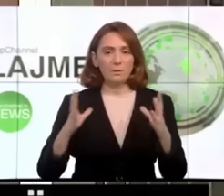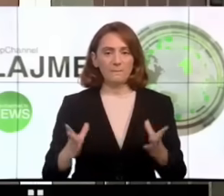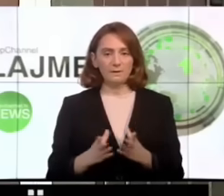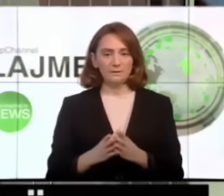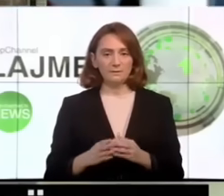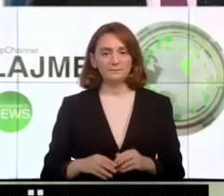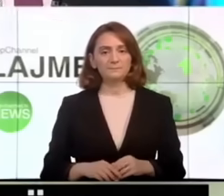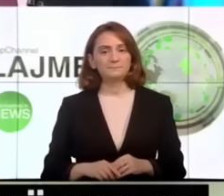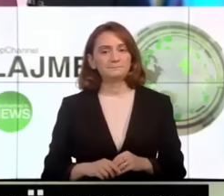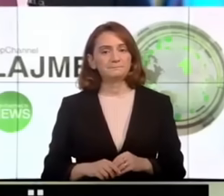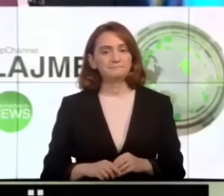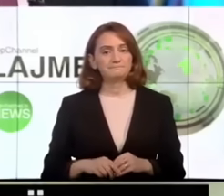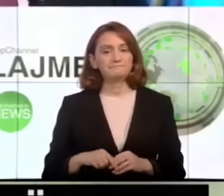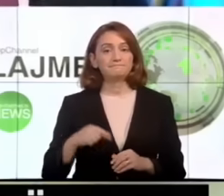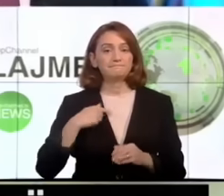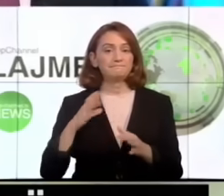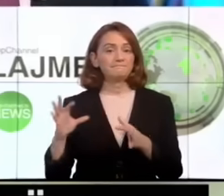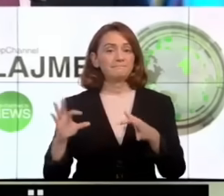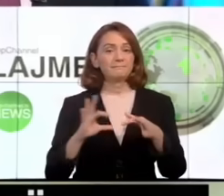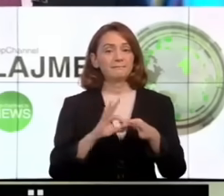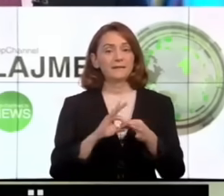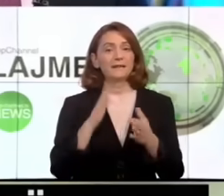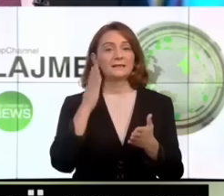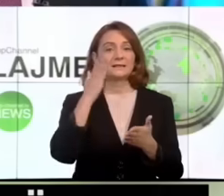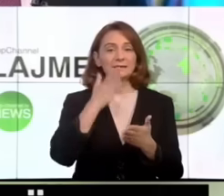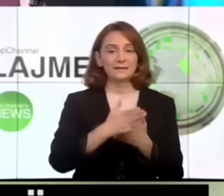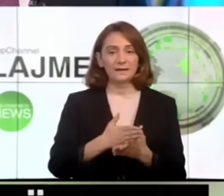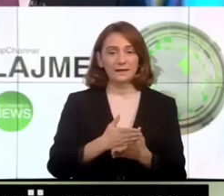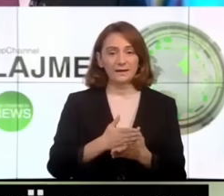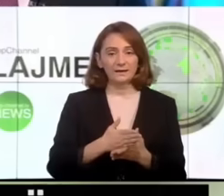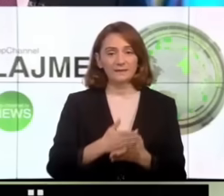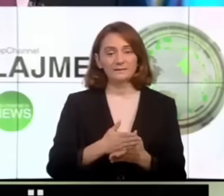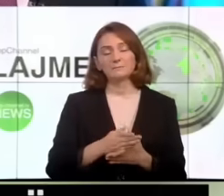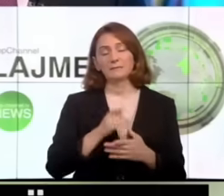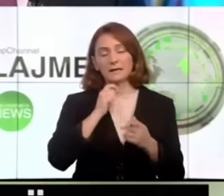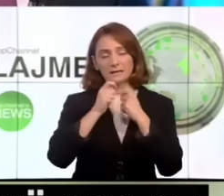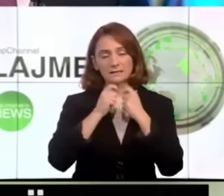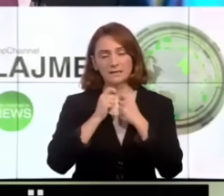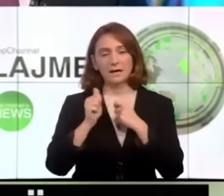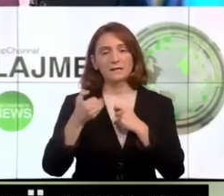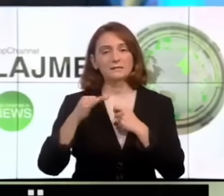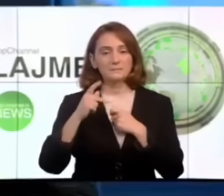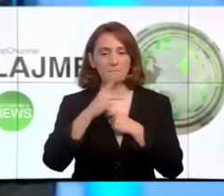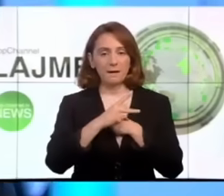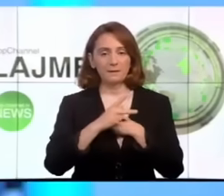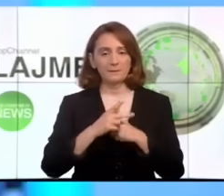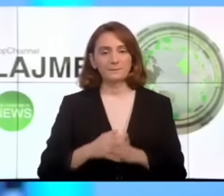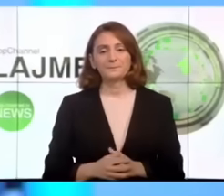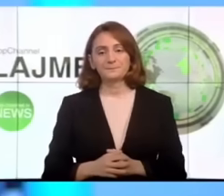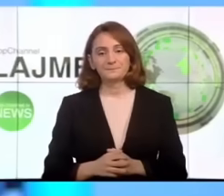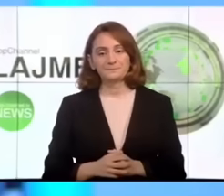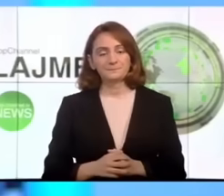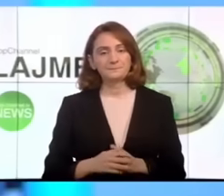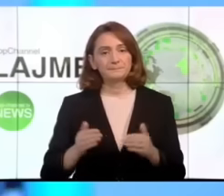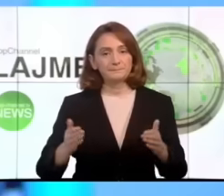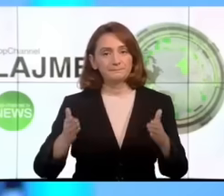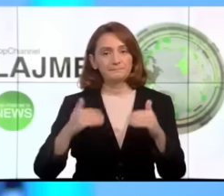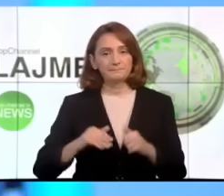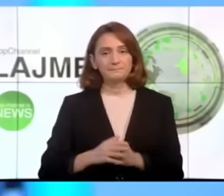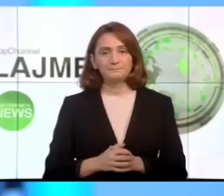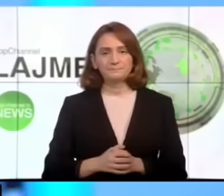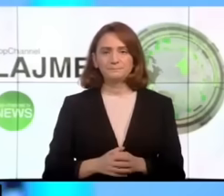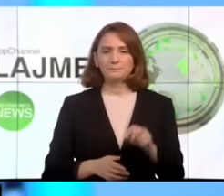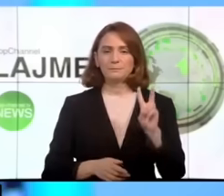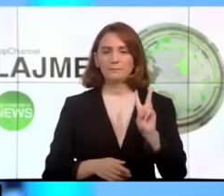Gjoka. Mirë ishim me informacionet më të fundit që vinë nga SPAK-u me gazetaren Anila Hoxha. Dy celular, 8 fisha